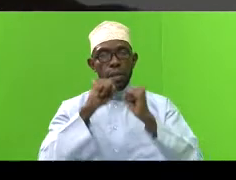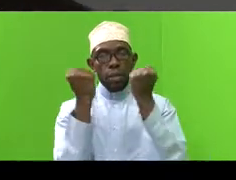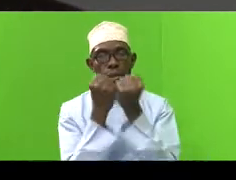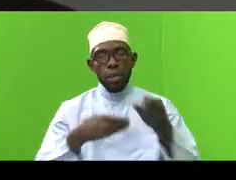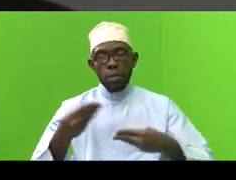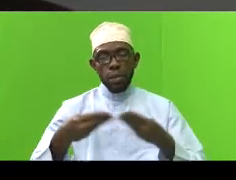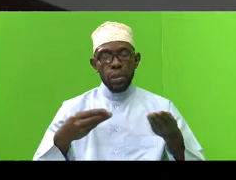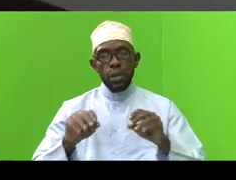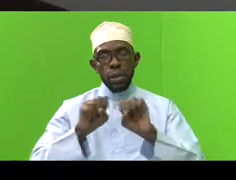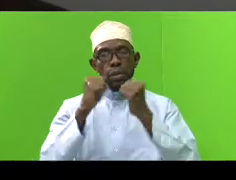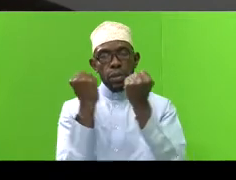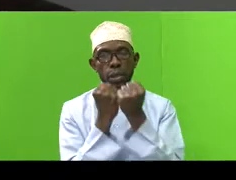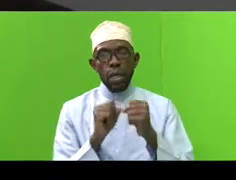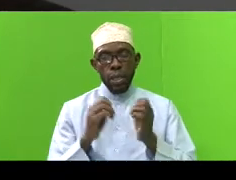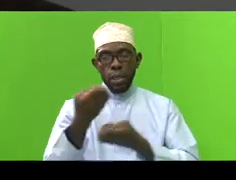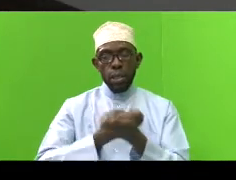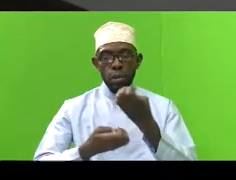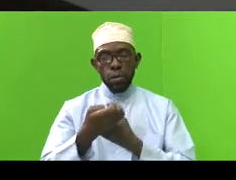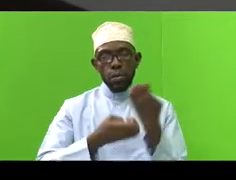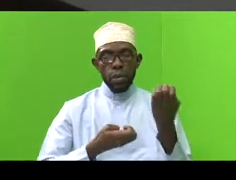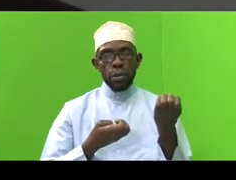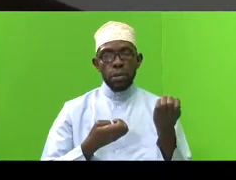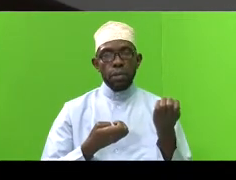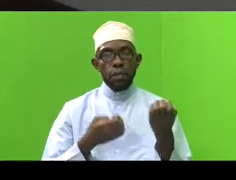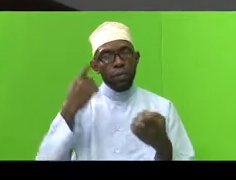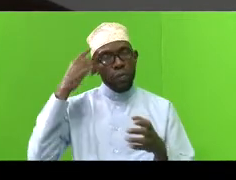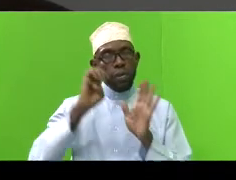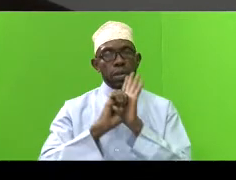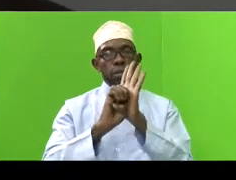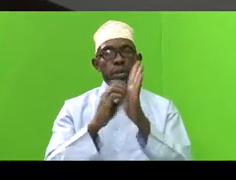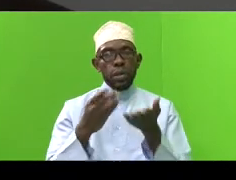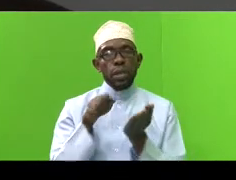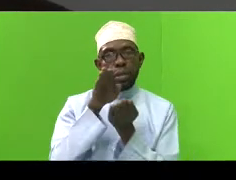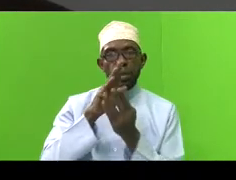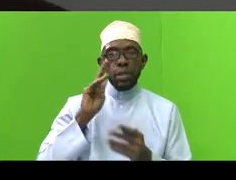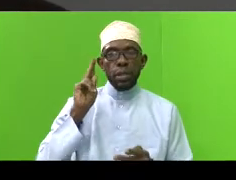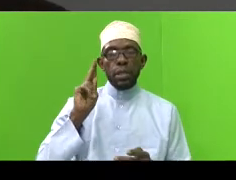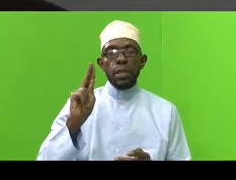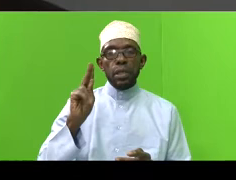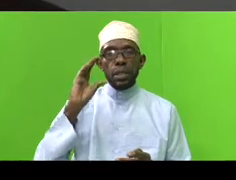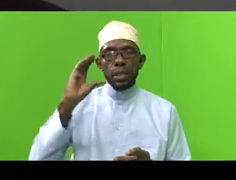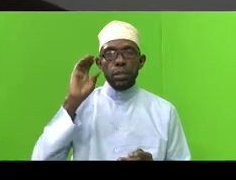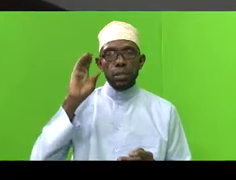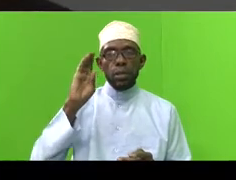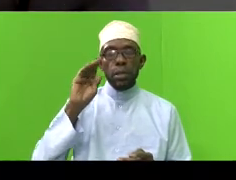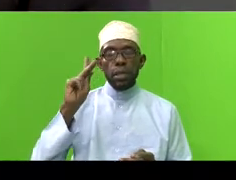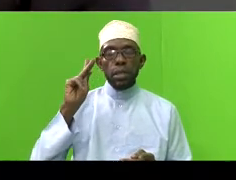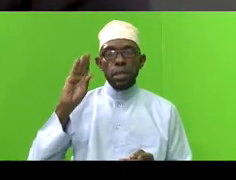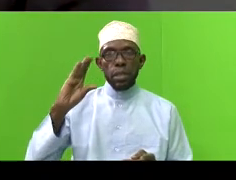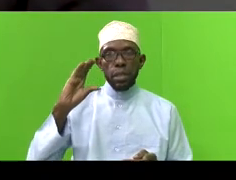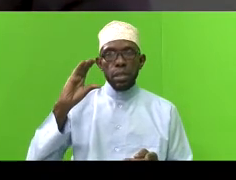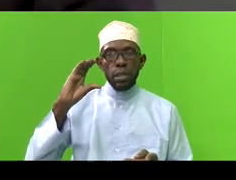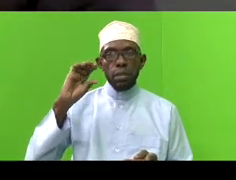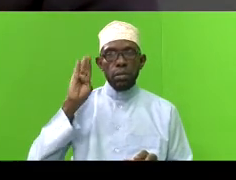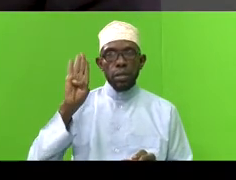kibiashara, taasisi za kiuchumi pia zinapambana nazo. Kwa mfano ukiangalia katika Banki Kuu ya Kenya inapambana sana na tatizo hili, mpaka